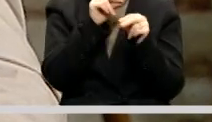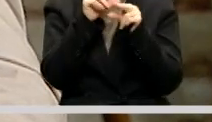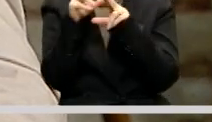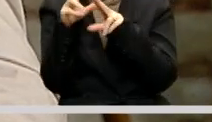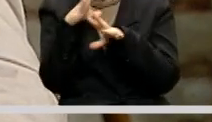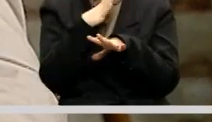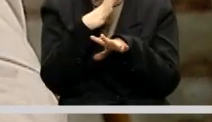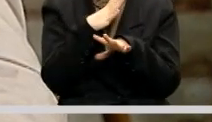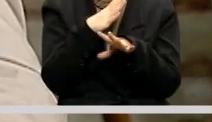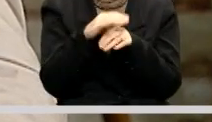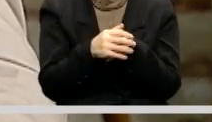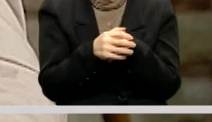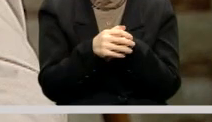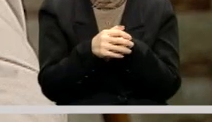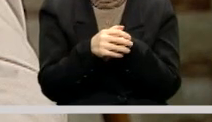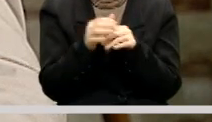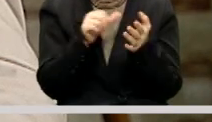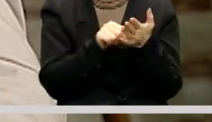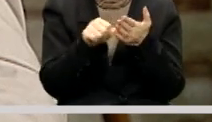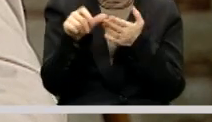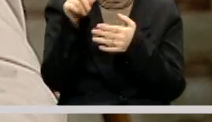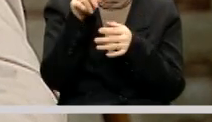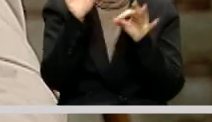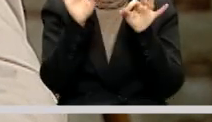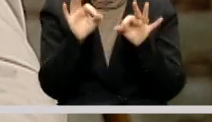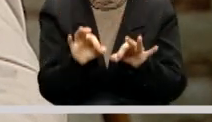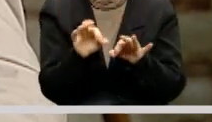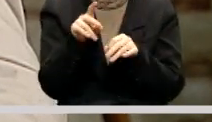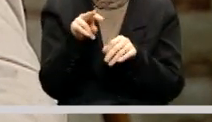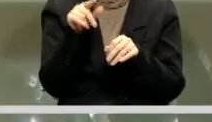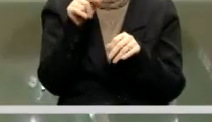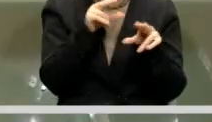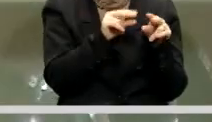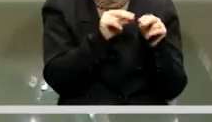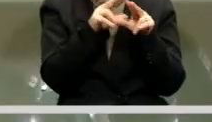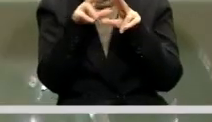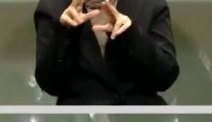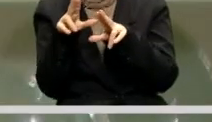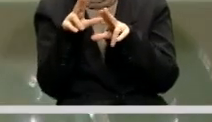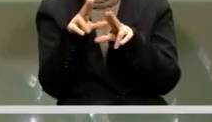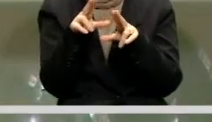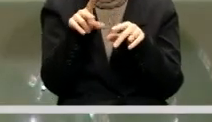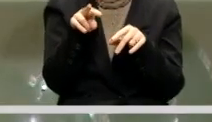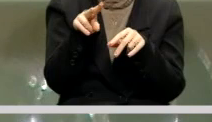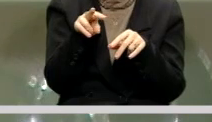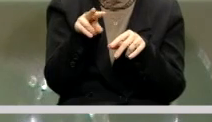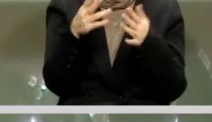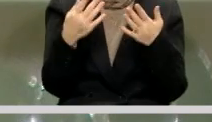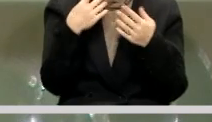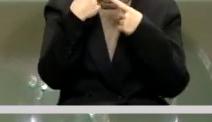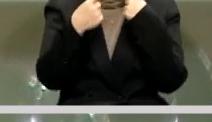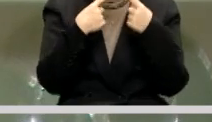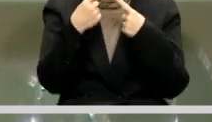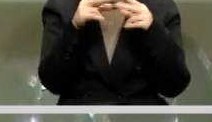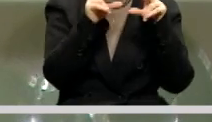o dediğiniz gibi, uykudan uyanma gibi, her bir başlangıç gibi, her yeni güne başladığımız o uykudan uyanma hali gibi dediğiniz gibi. Evet. Peki o zaman konuşalım.